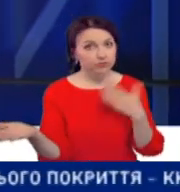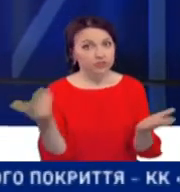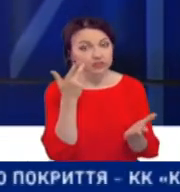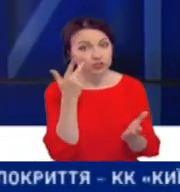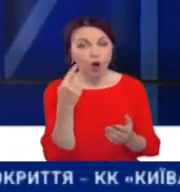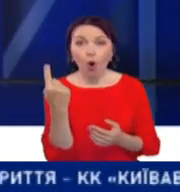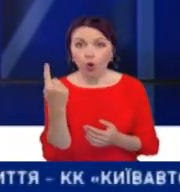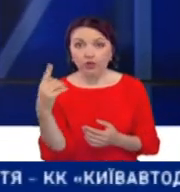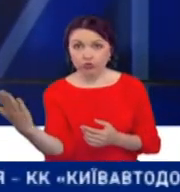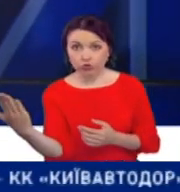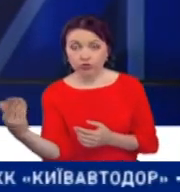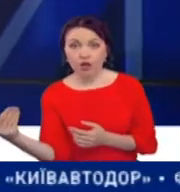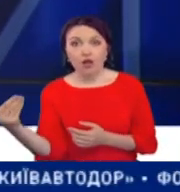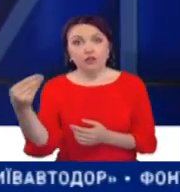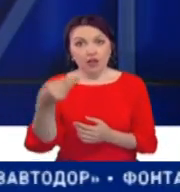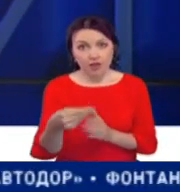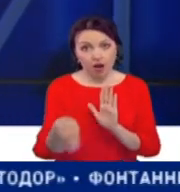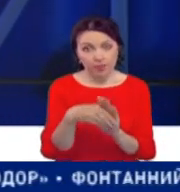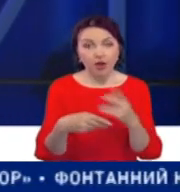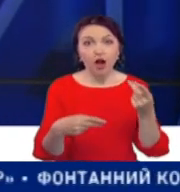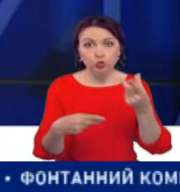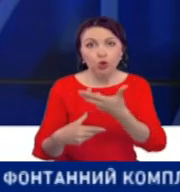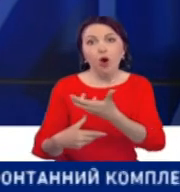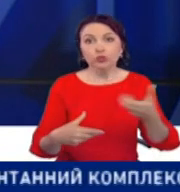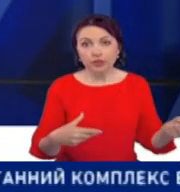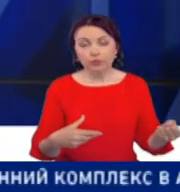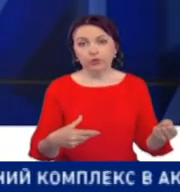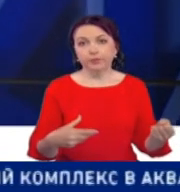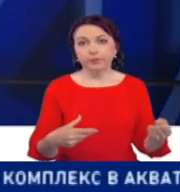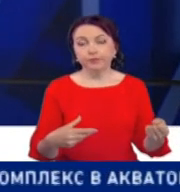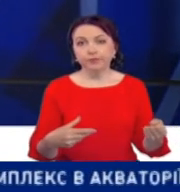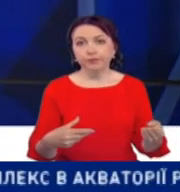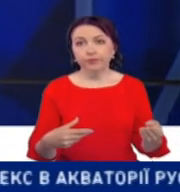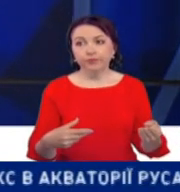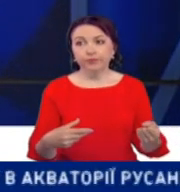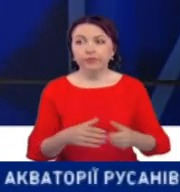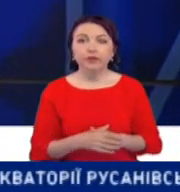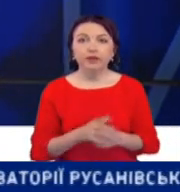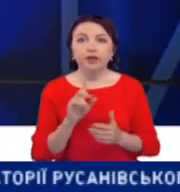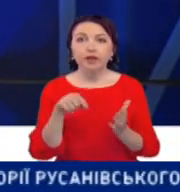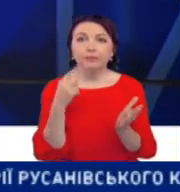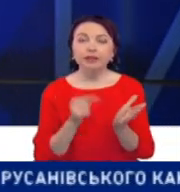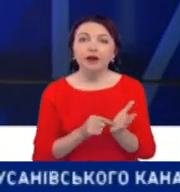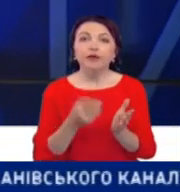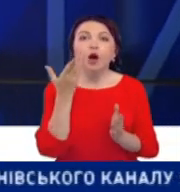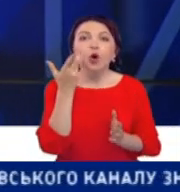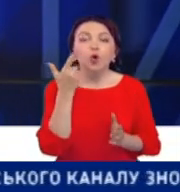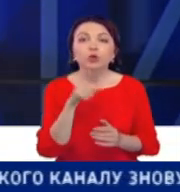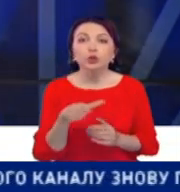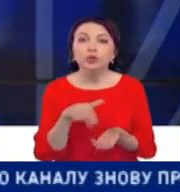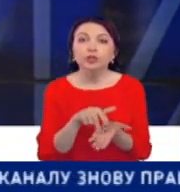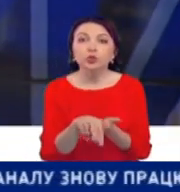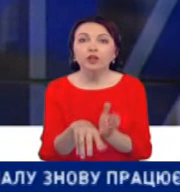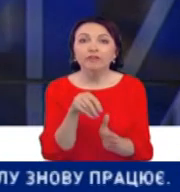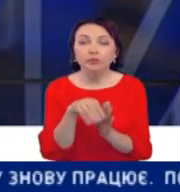Одна сторона, яка дає хабаря, інша, яка отримує і так далі. Тут питання, коли люди йдуть на вибори